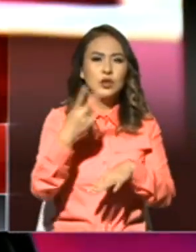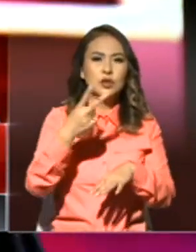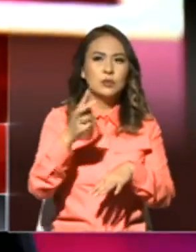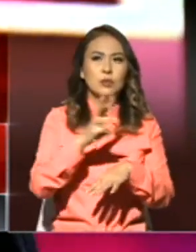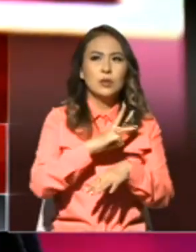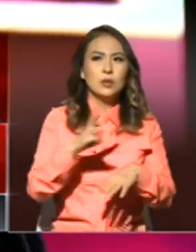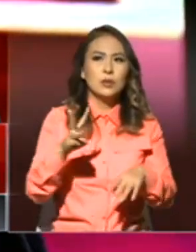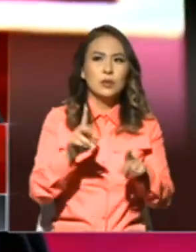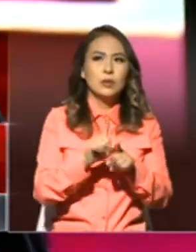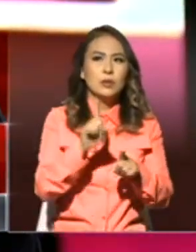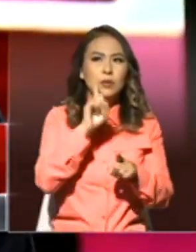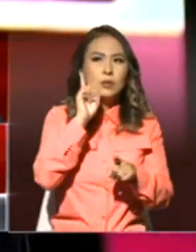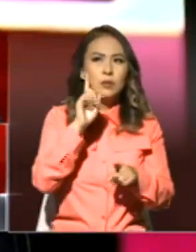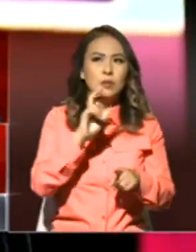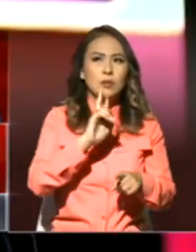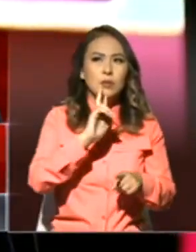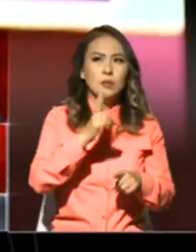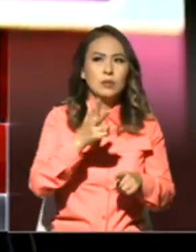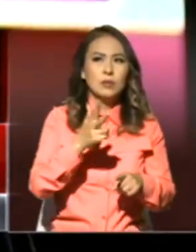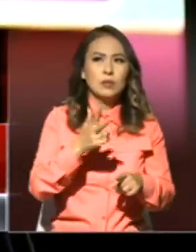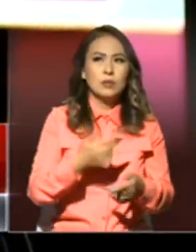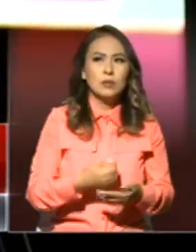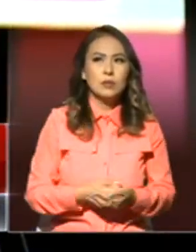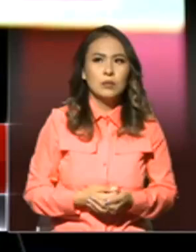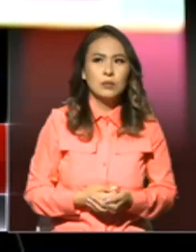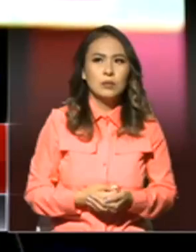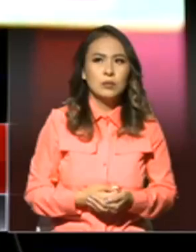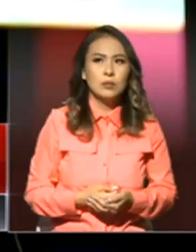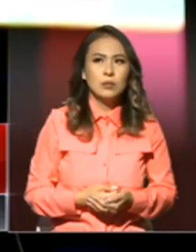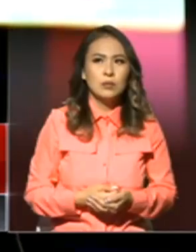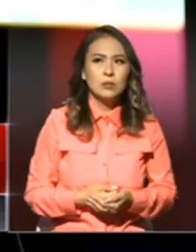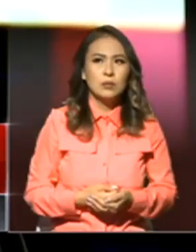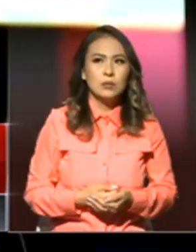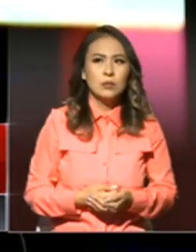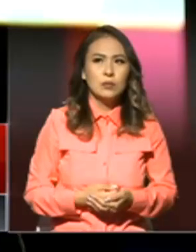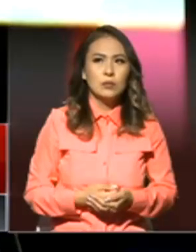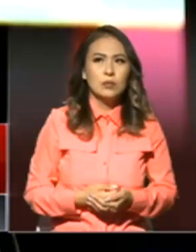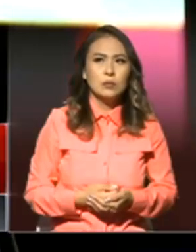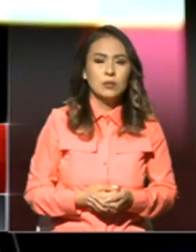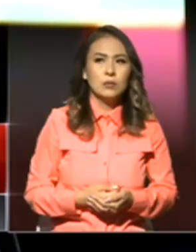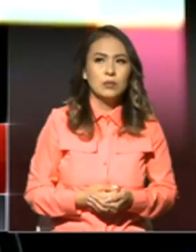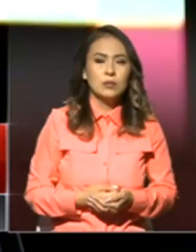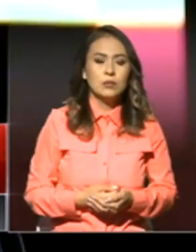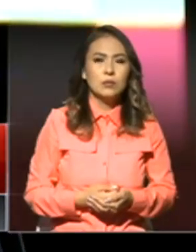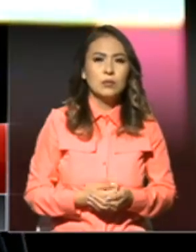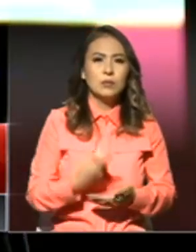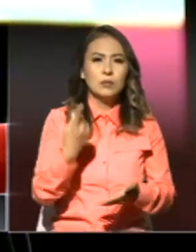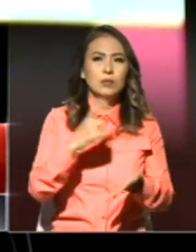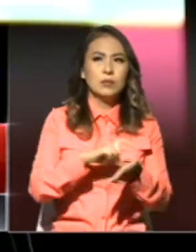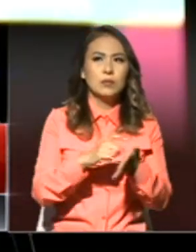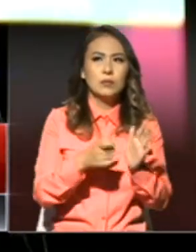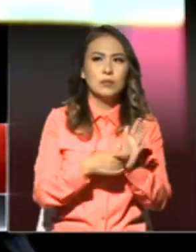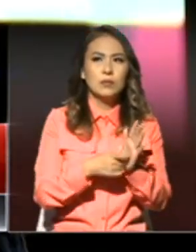мен сияқты жас 3 жылда 50 миллион пәтер дейтіңіз, 20 миллион деп. Бір бөлмелі пәтер. Бір бөлмелі пәтер мысалы, 60